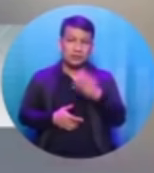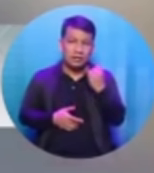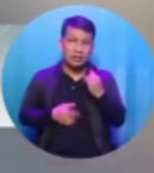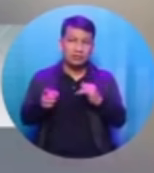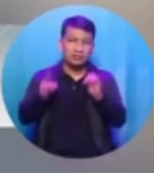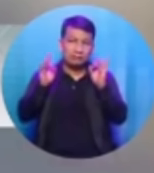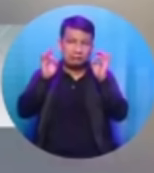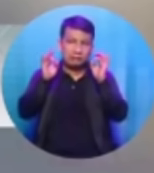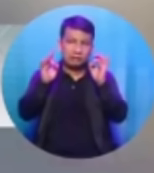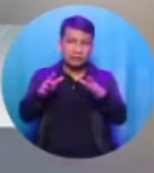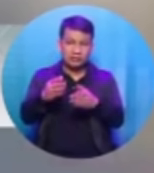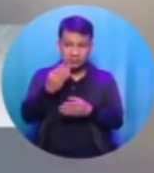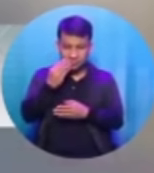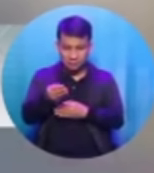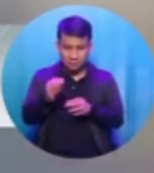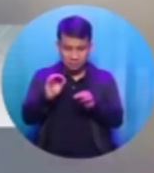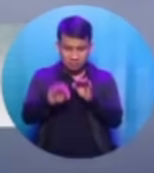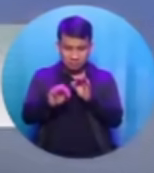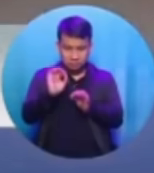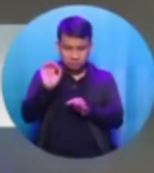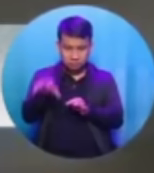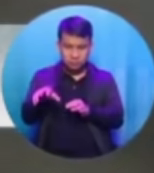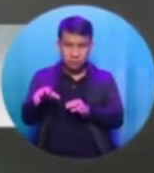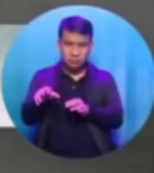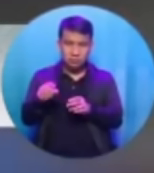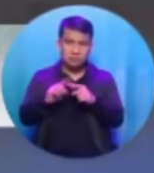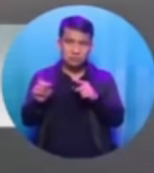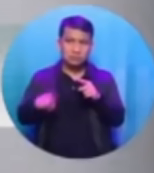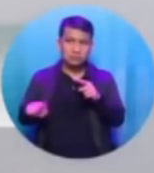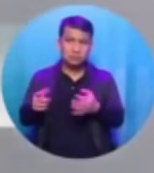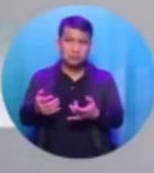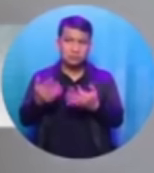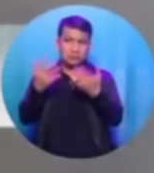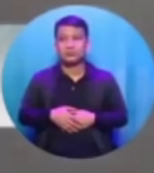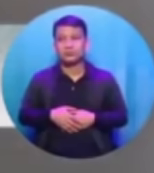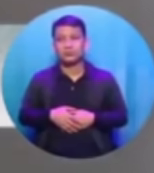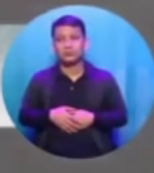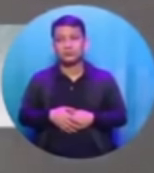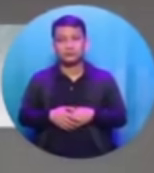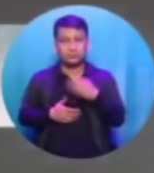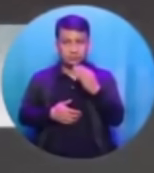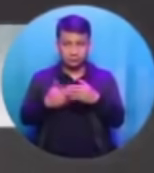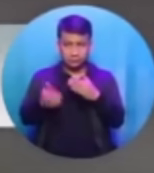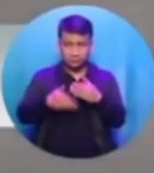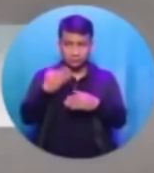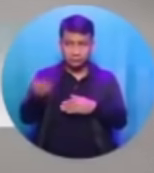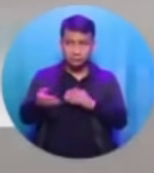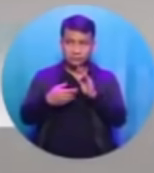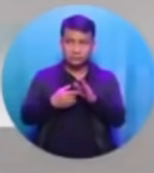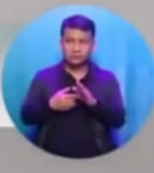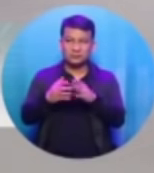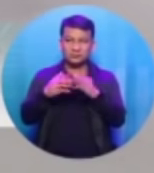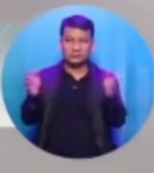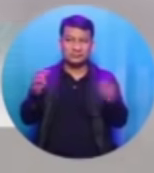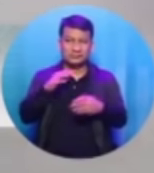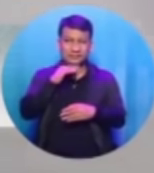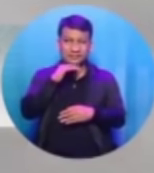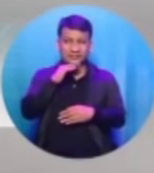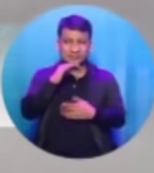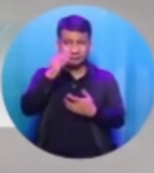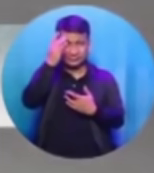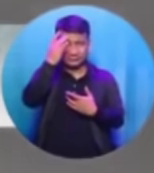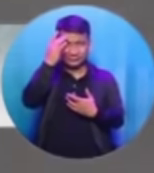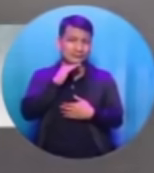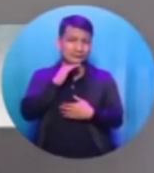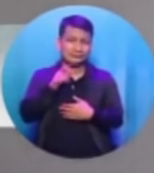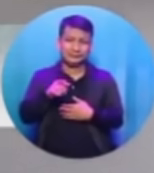po, konting ano lang yon. Spark, di sunog na agad yon. At pagkatapos, sobrang dumi. Magkakasakit